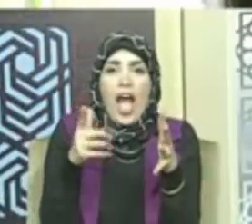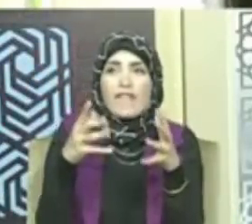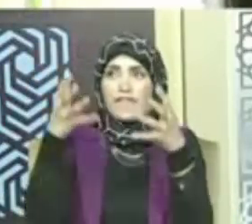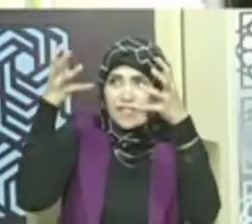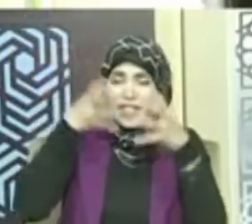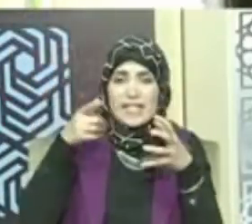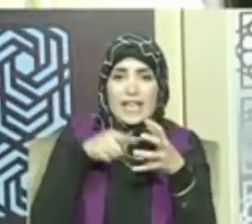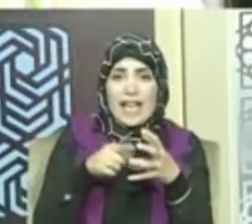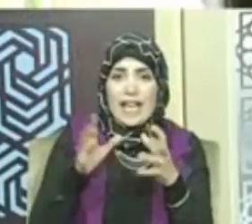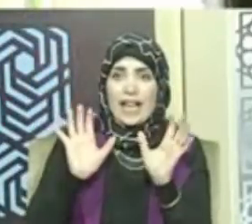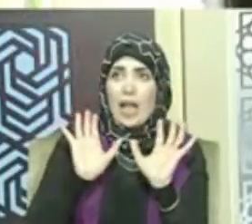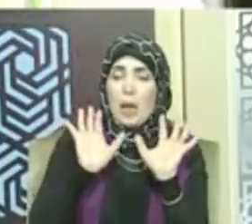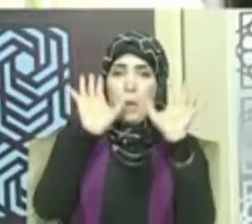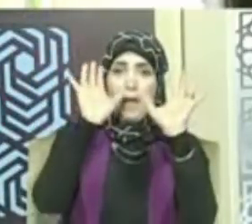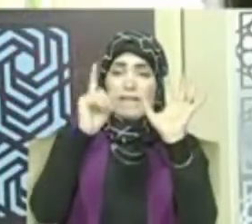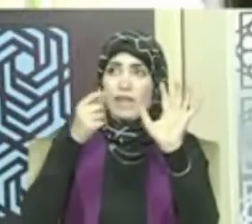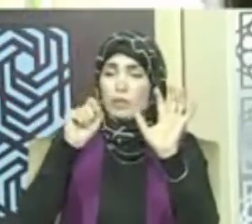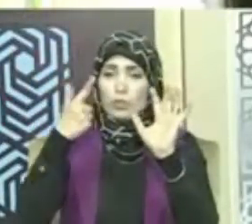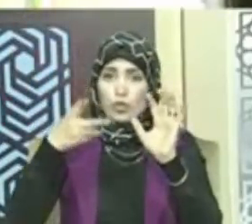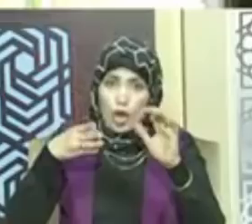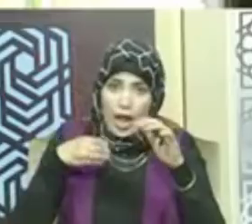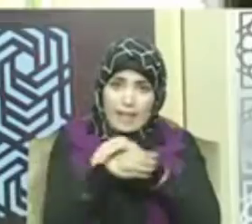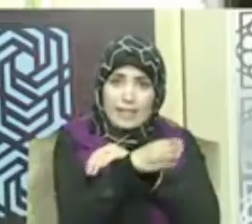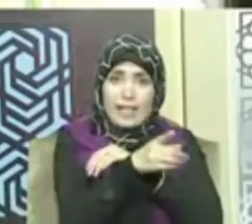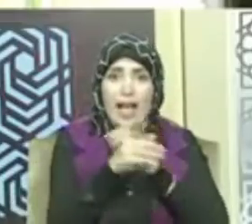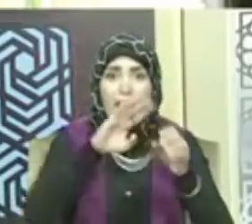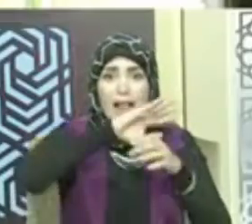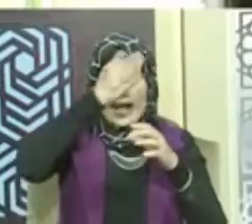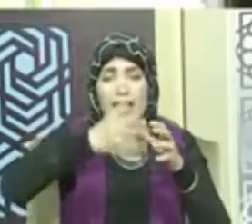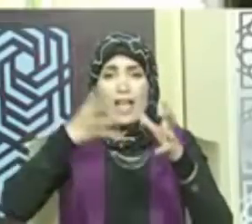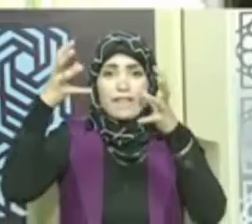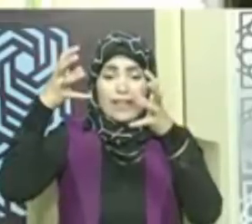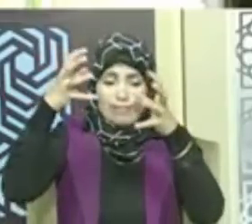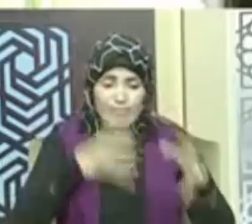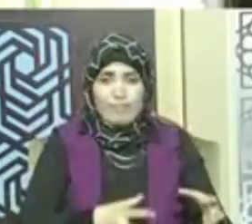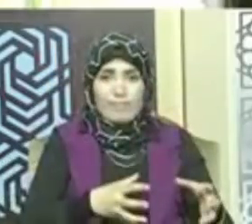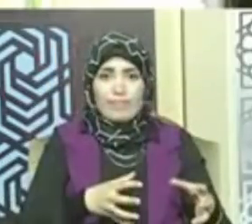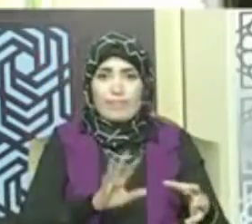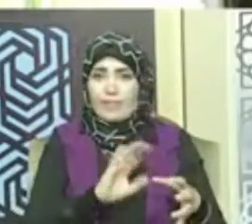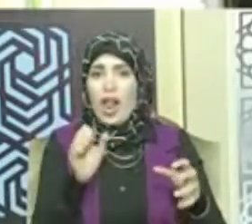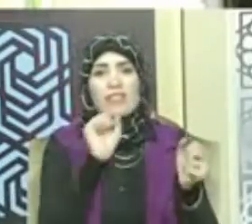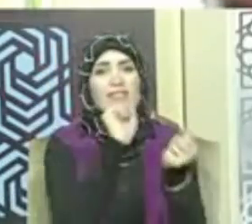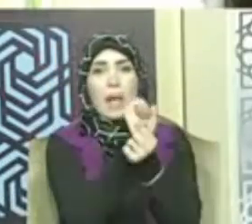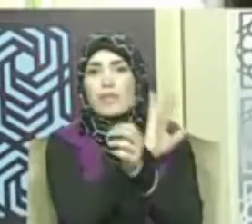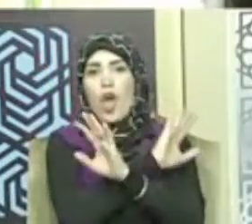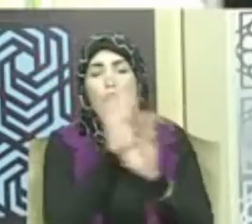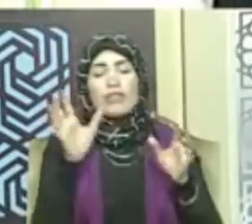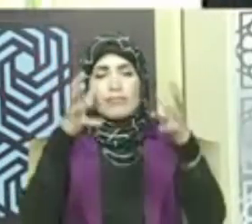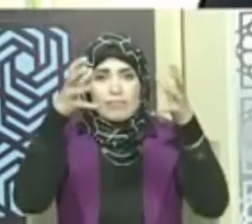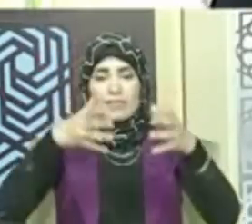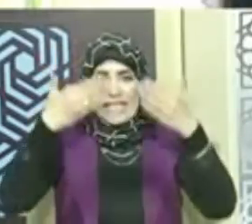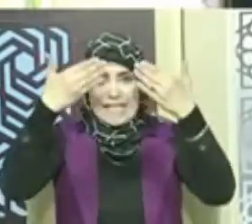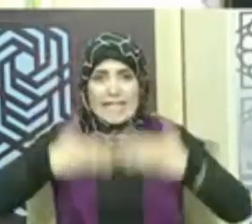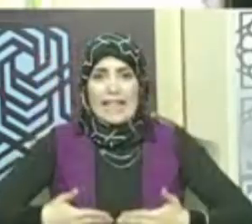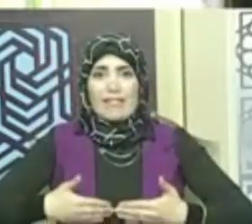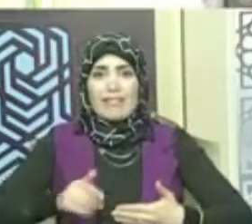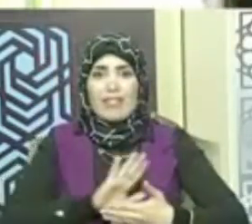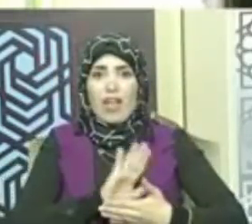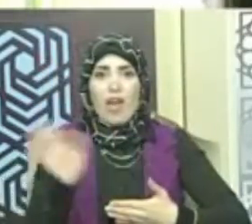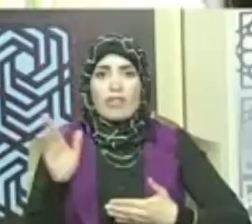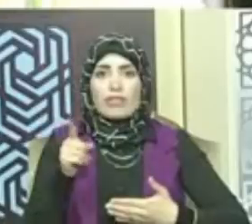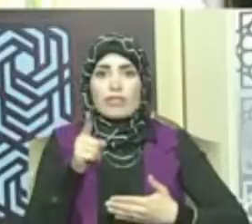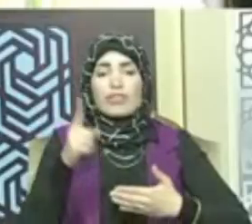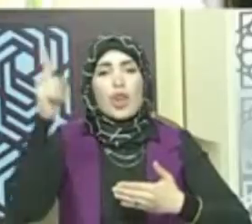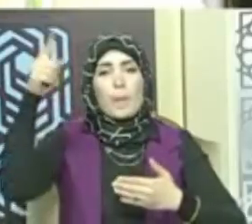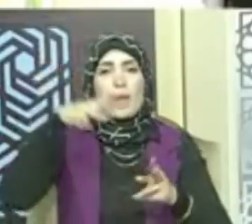عليهم فدخلوا الكهف، فجاءت الصخرة على باب الكهف فسدته عليهم